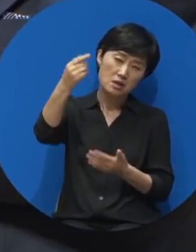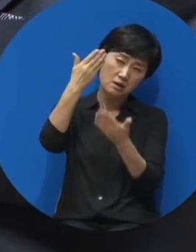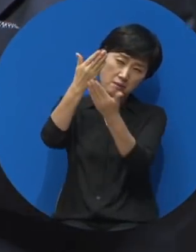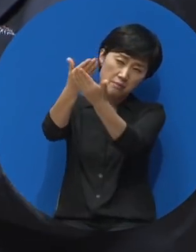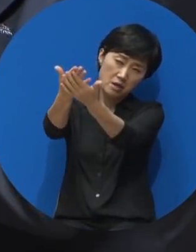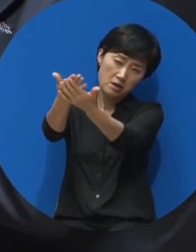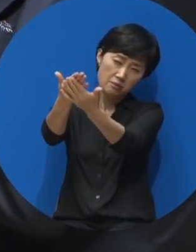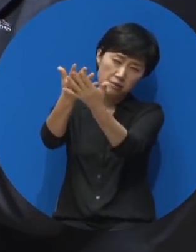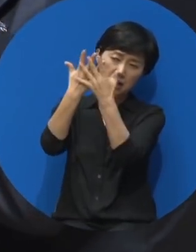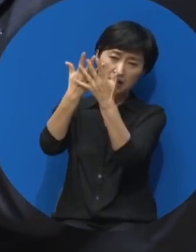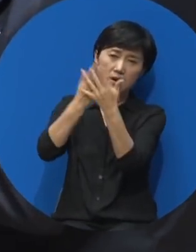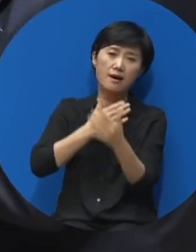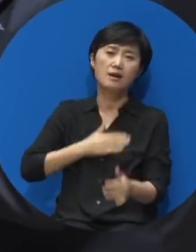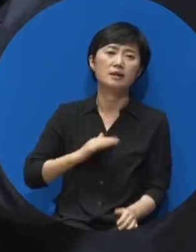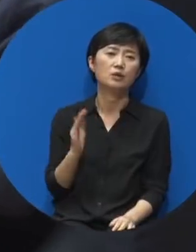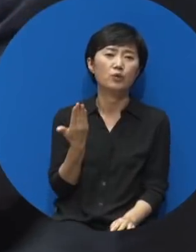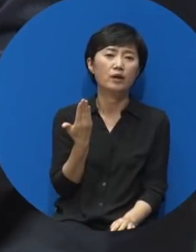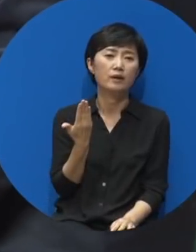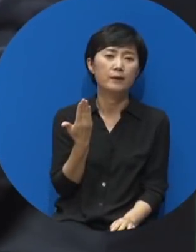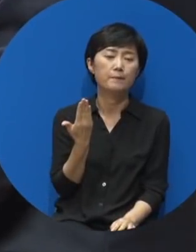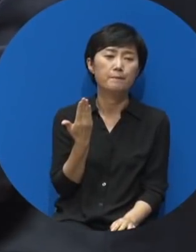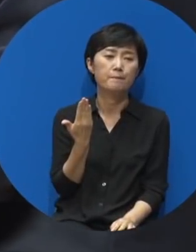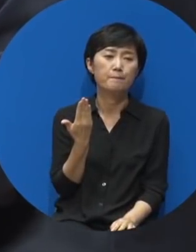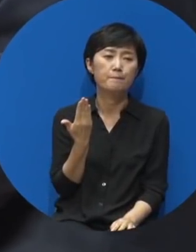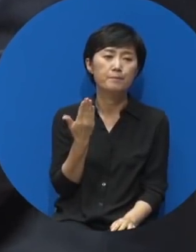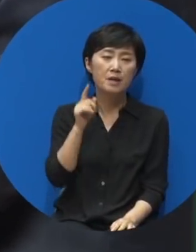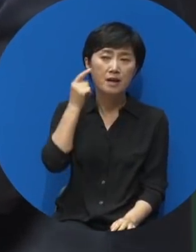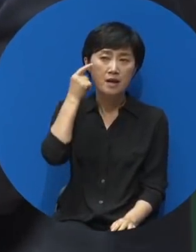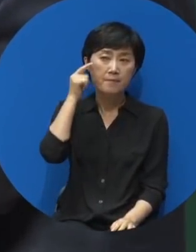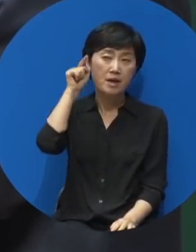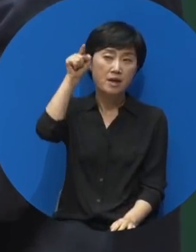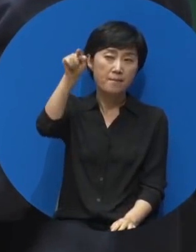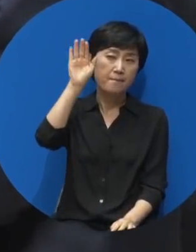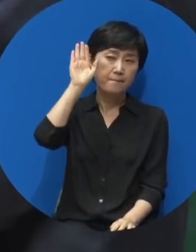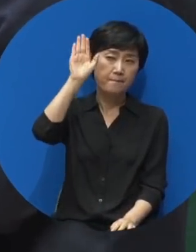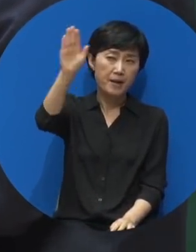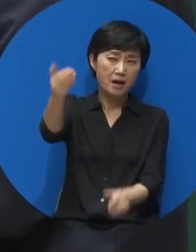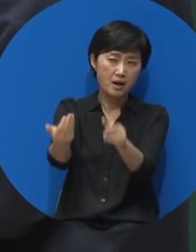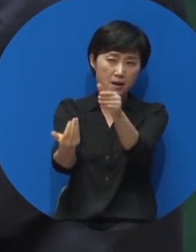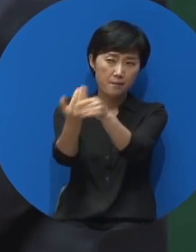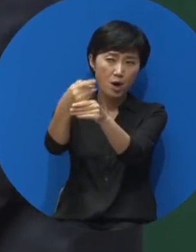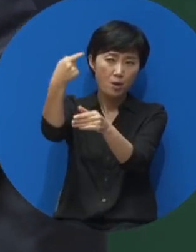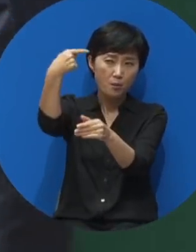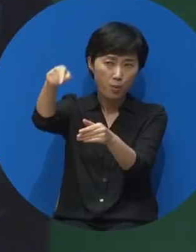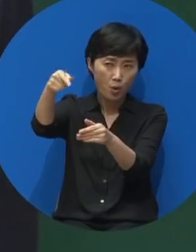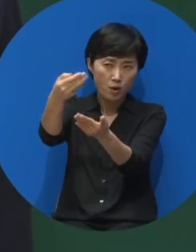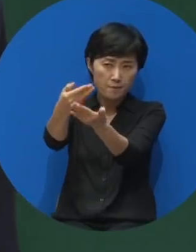从这时起也不用担心该做什么，会准确出现未来。 이때부터 이제는 어떤 일이 일어날 것인가도 보이기 시작합니다.